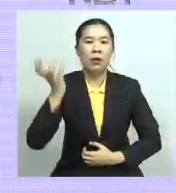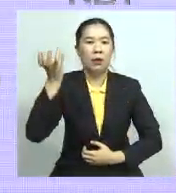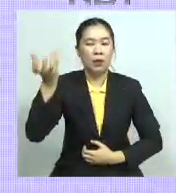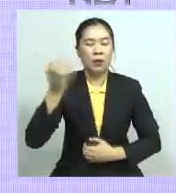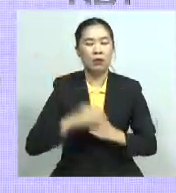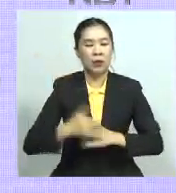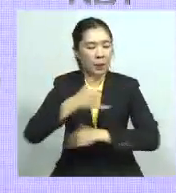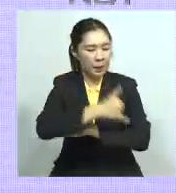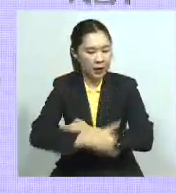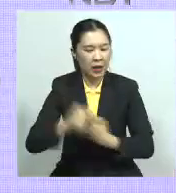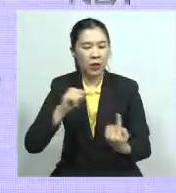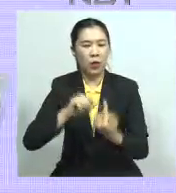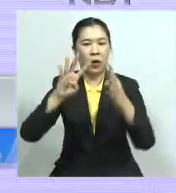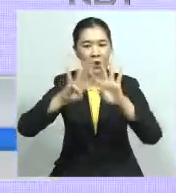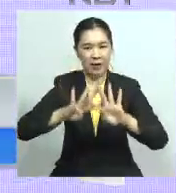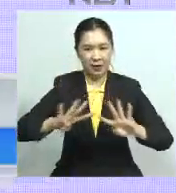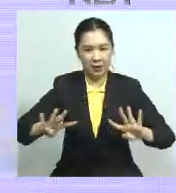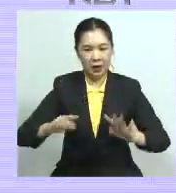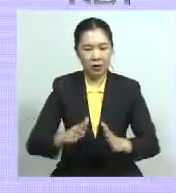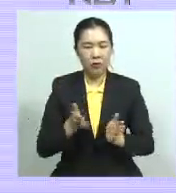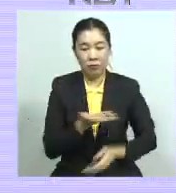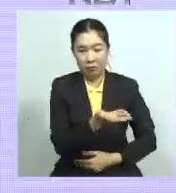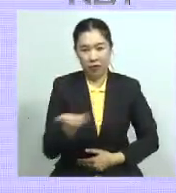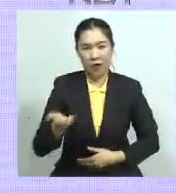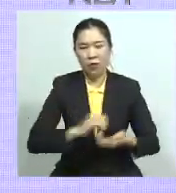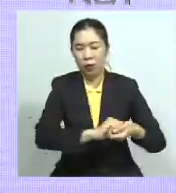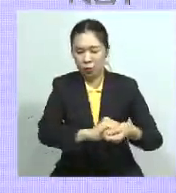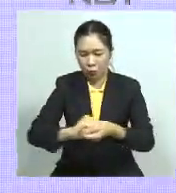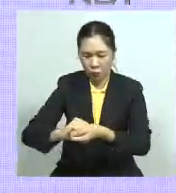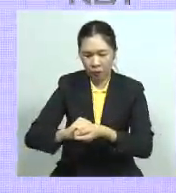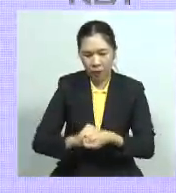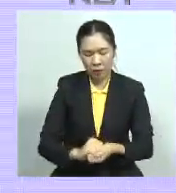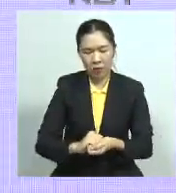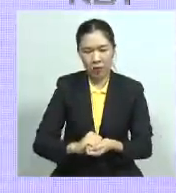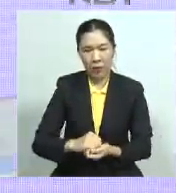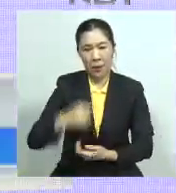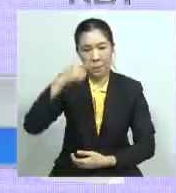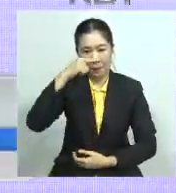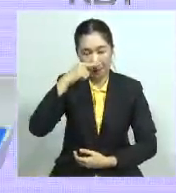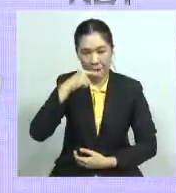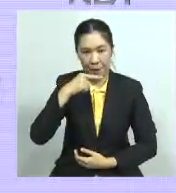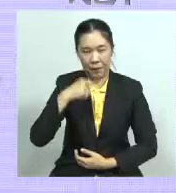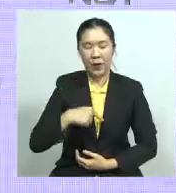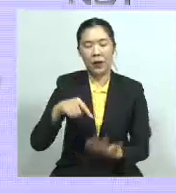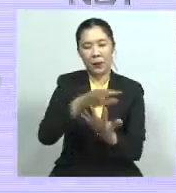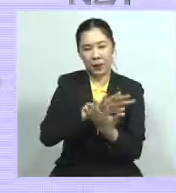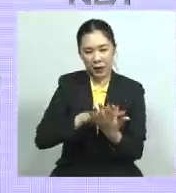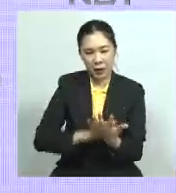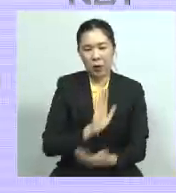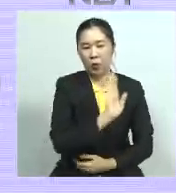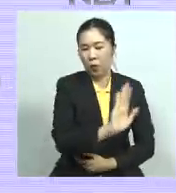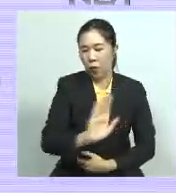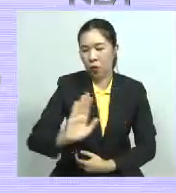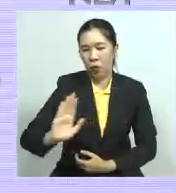ทุกประเทศในอาเซียนเราต้องร่วมมือกันนะครับในการที่จะนำพาประเทศของเราประชาชนของเราไปสู่อนาคต